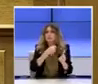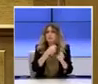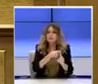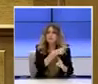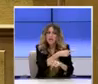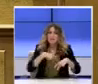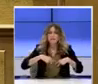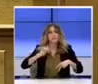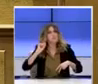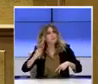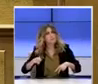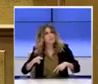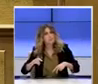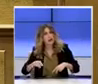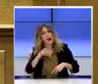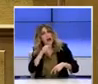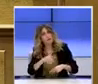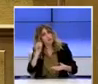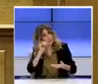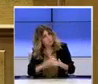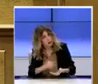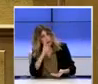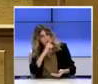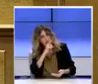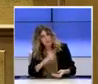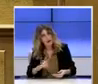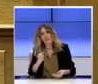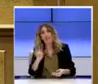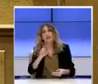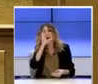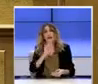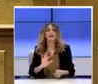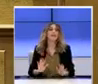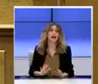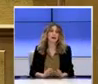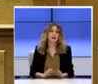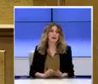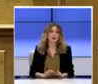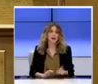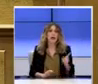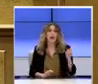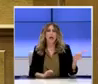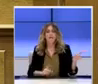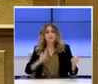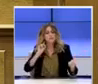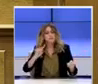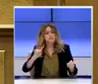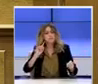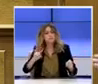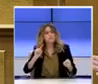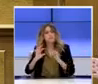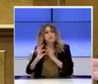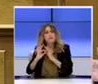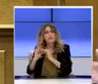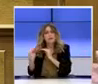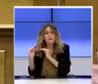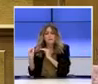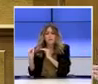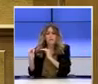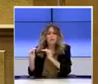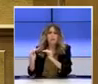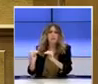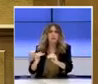Αποφασίζετε μόνο σας και υλοποιείτε. Όχι μόνο πίσω από κλειστές πόρτες, αλλά και με κλειστά τα αυτιά.